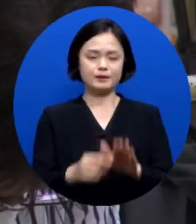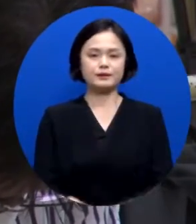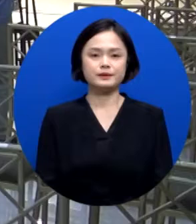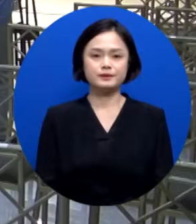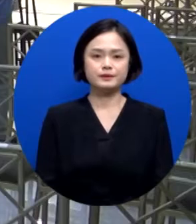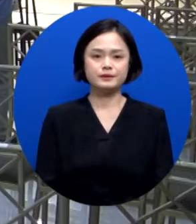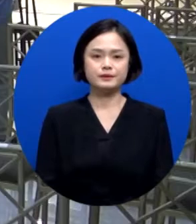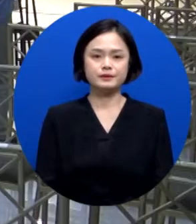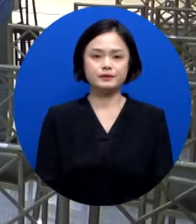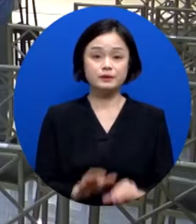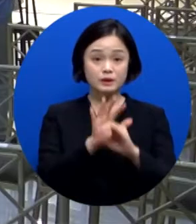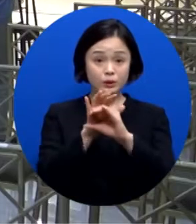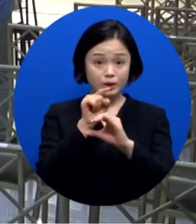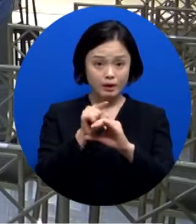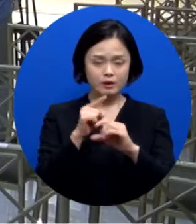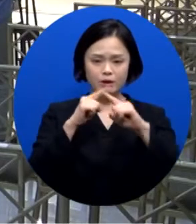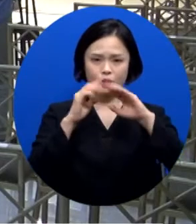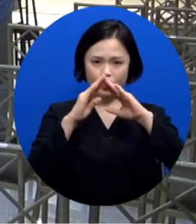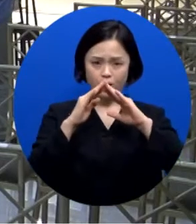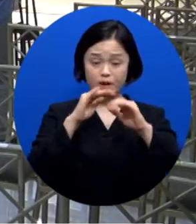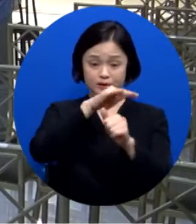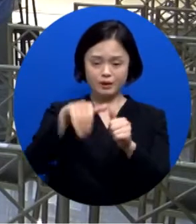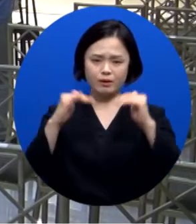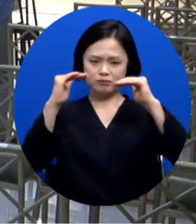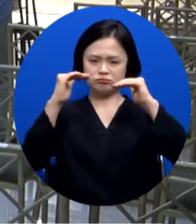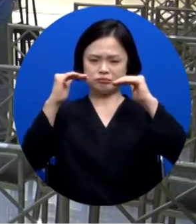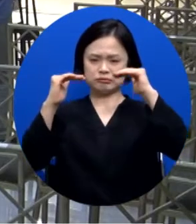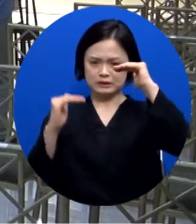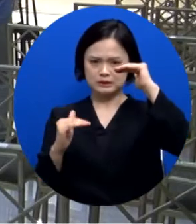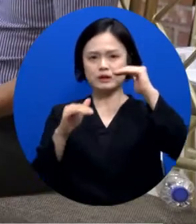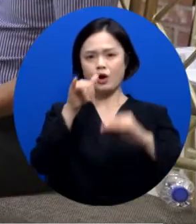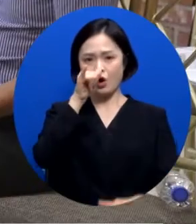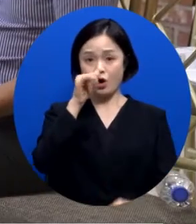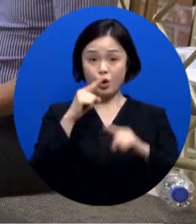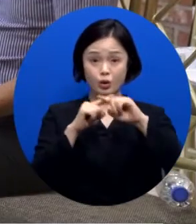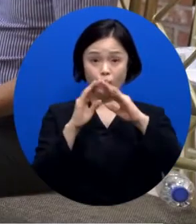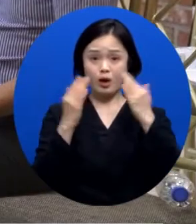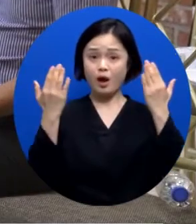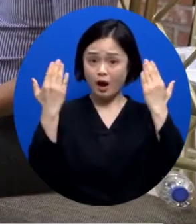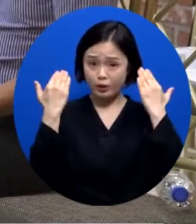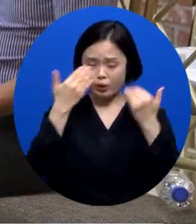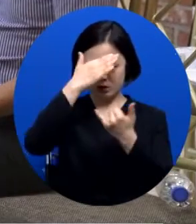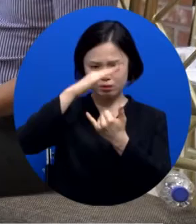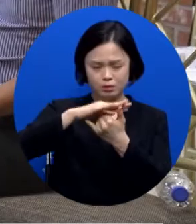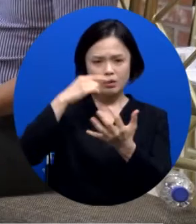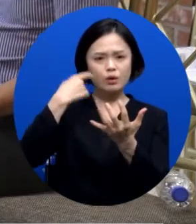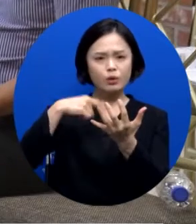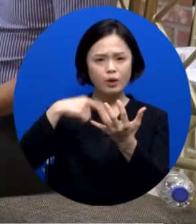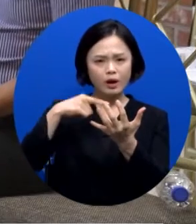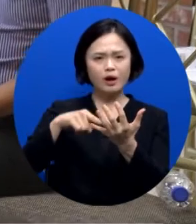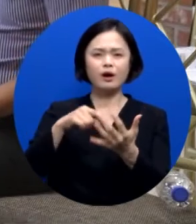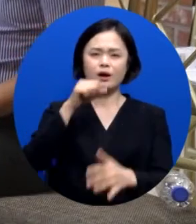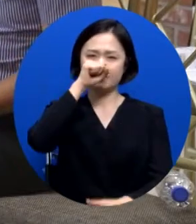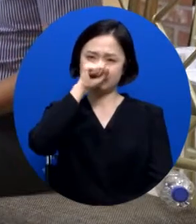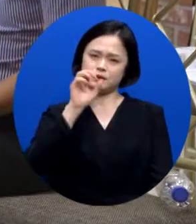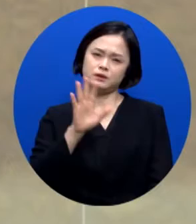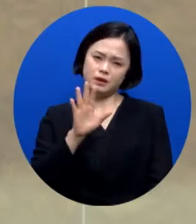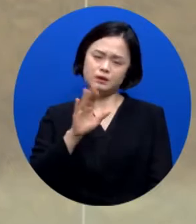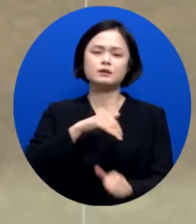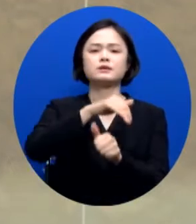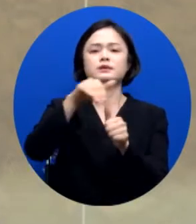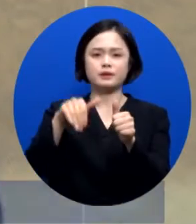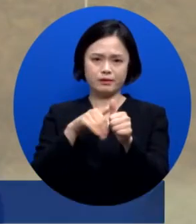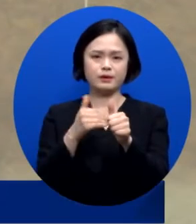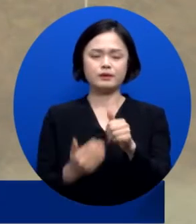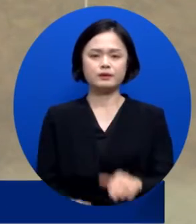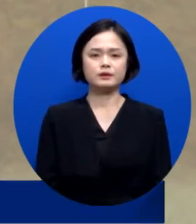코로나19가 목회 양극화 현상을 강화하고 교회 학교와 다음 세대 교육에 악영향을 미치고 있는 것으로 나타났습니다.